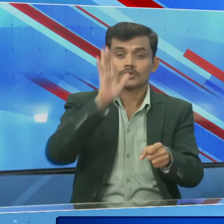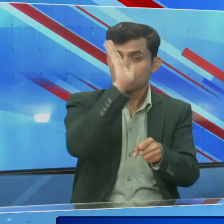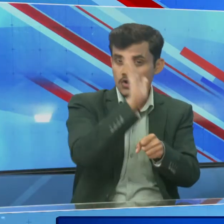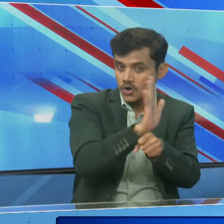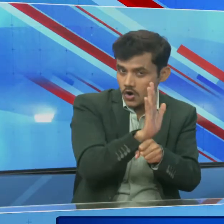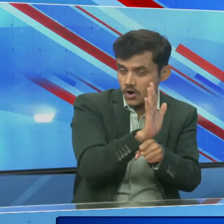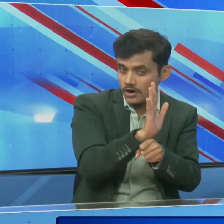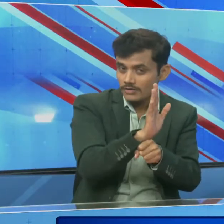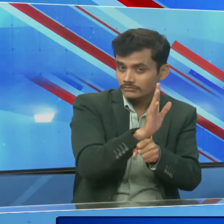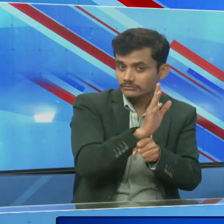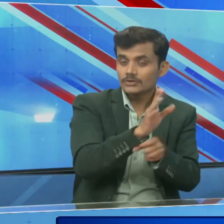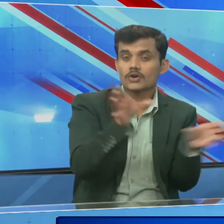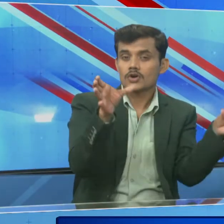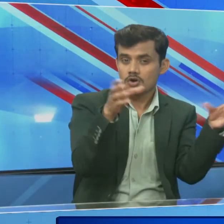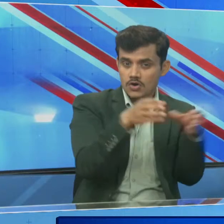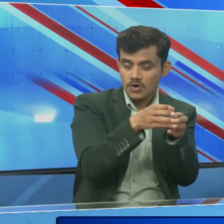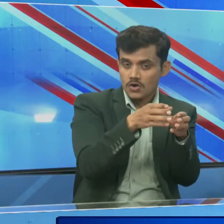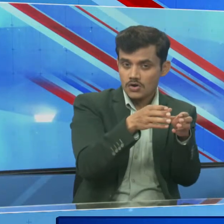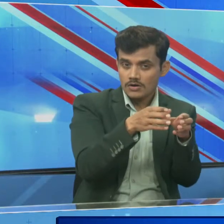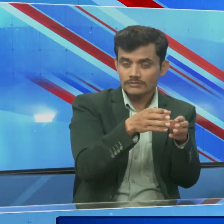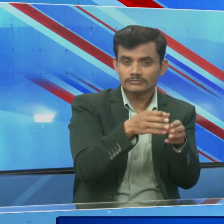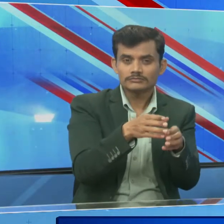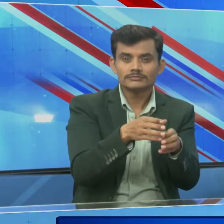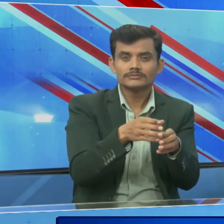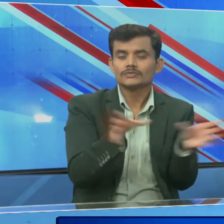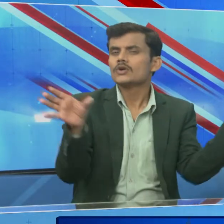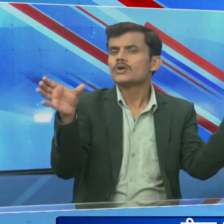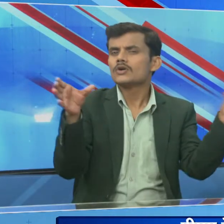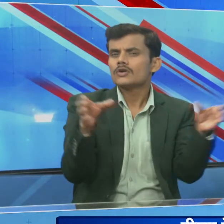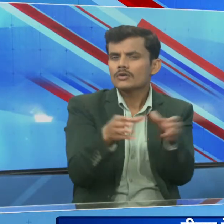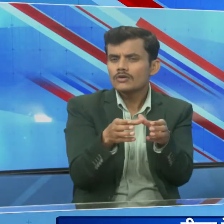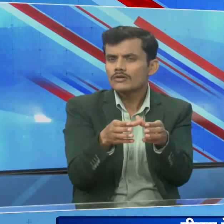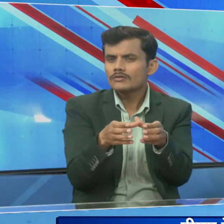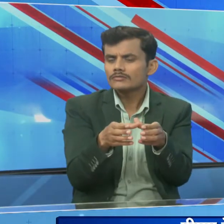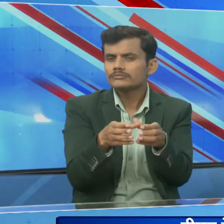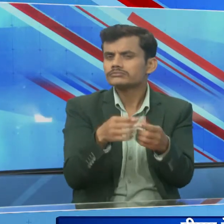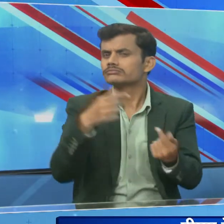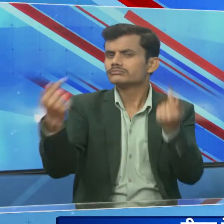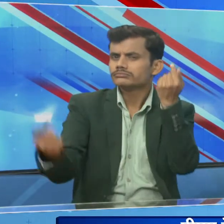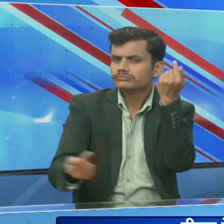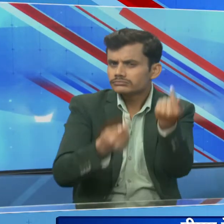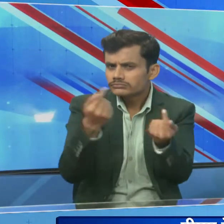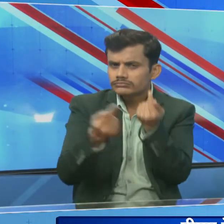ने उस संगठन के पॉलिटिकल विंग से